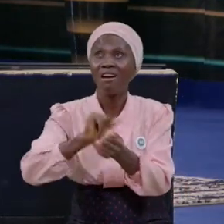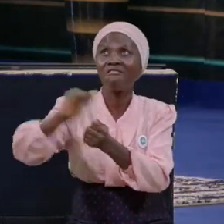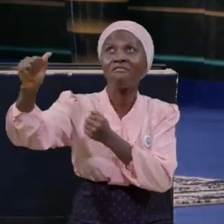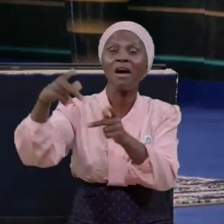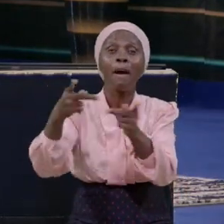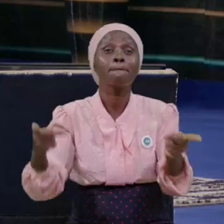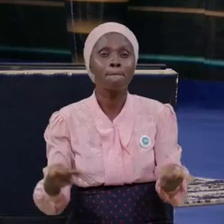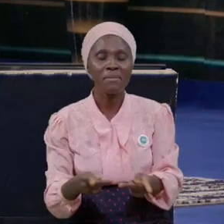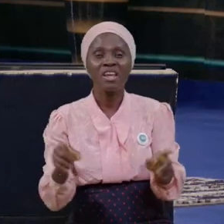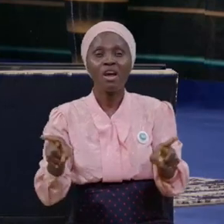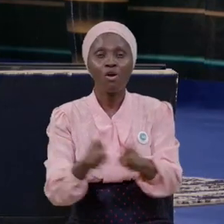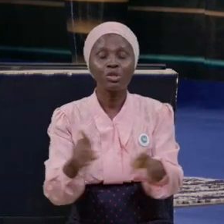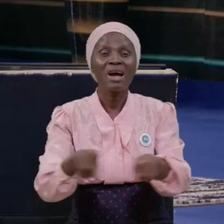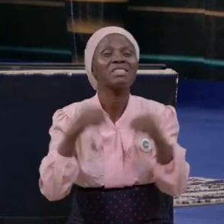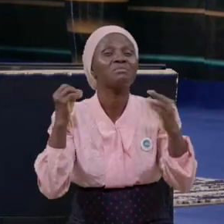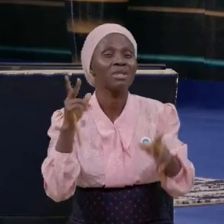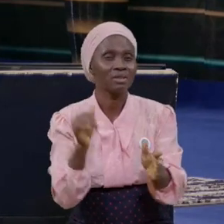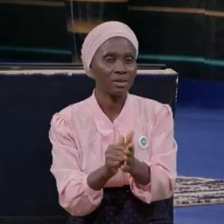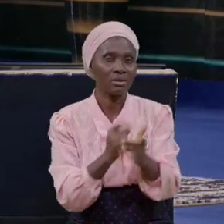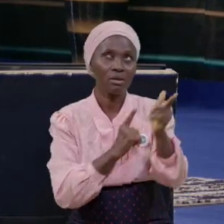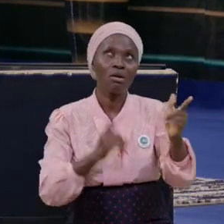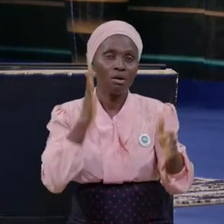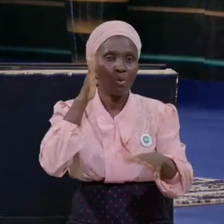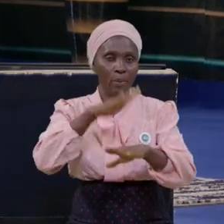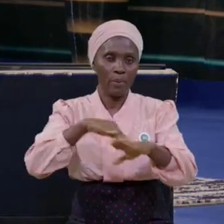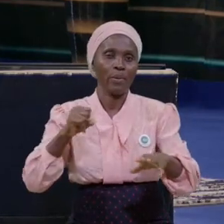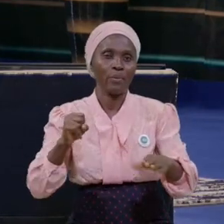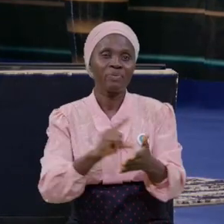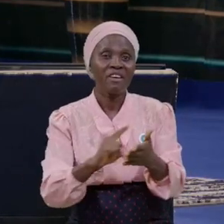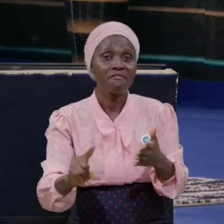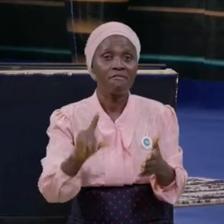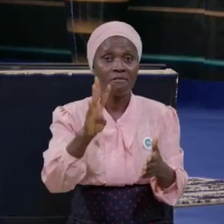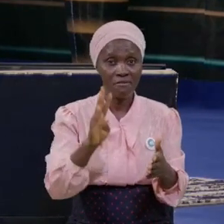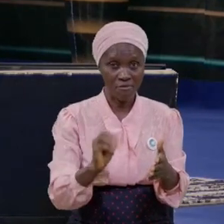les appellera. Verset 40. Et par